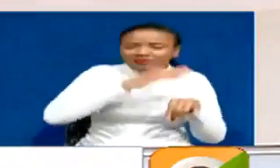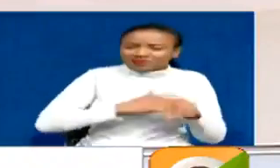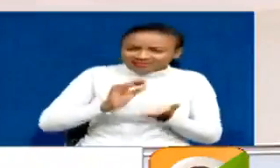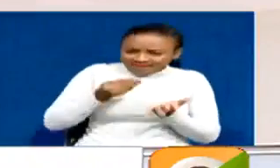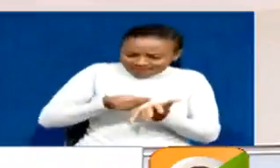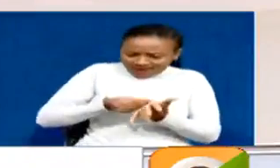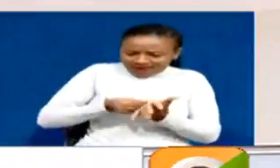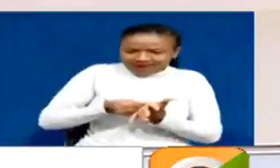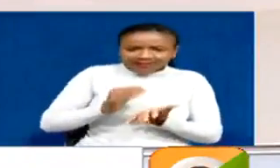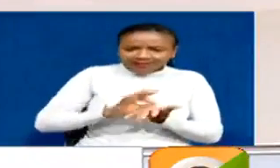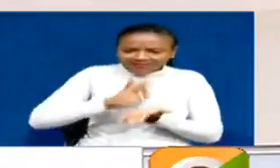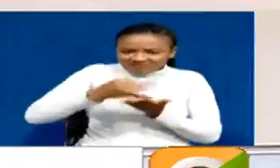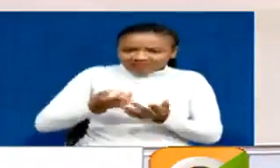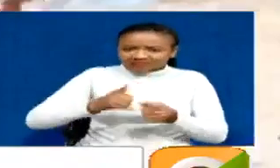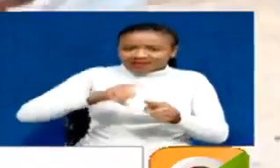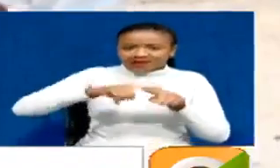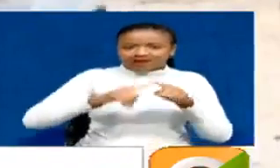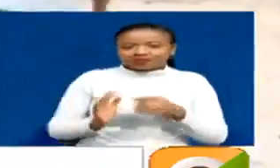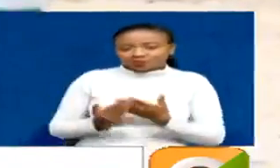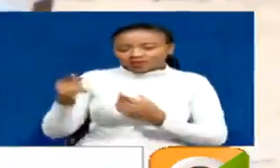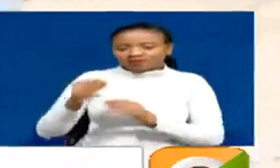ili kufanikisha juhudi zao.